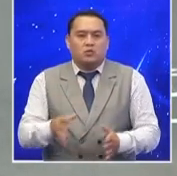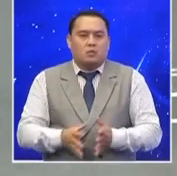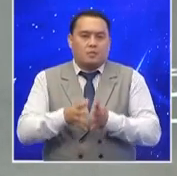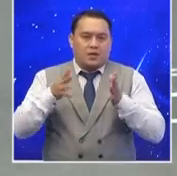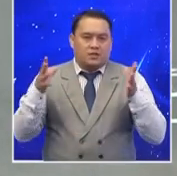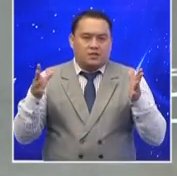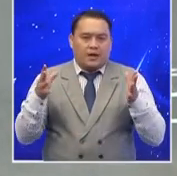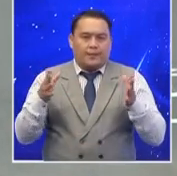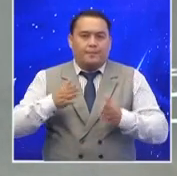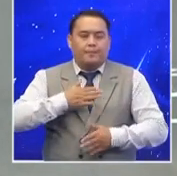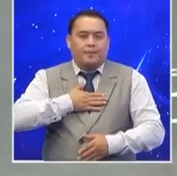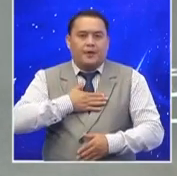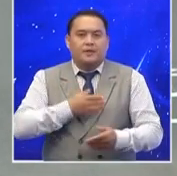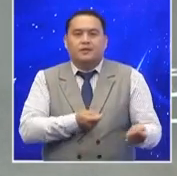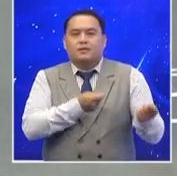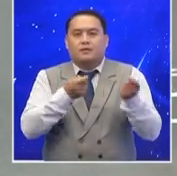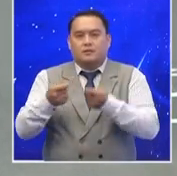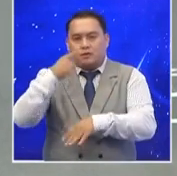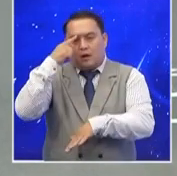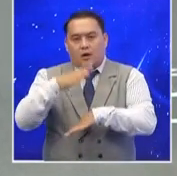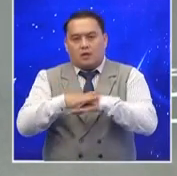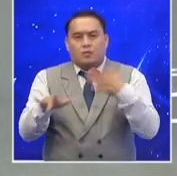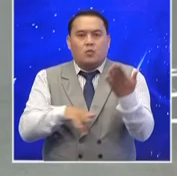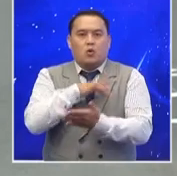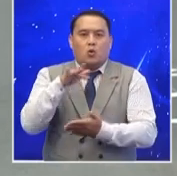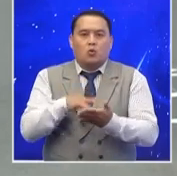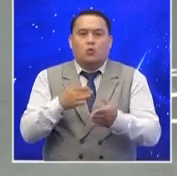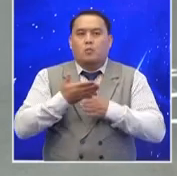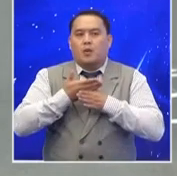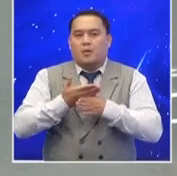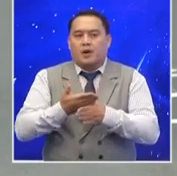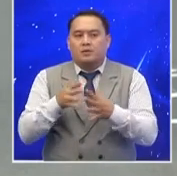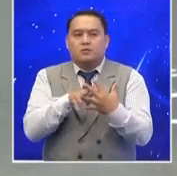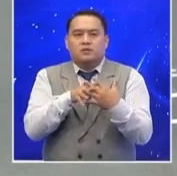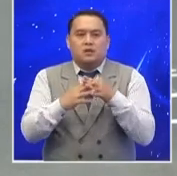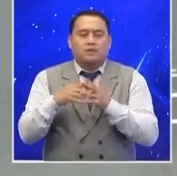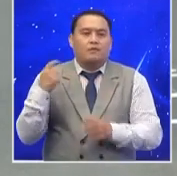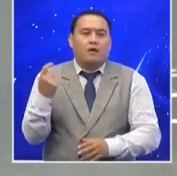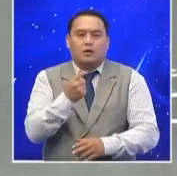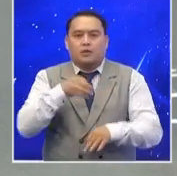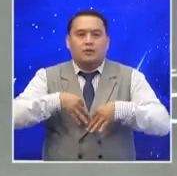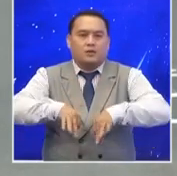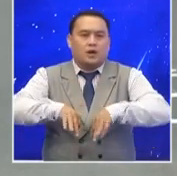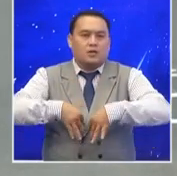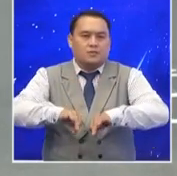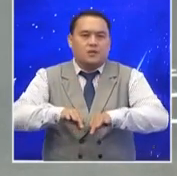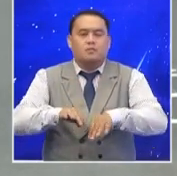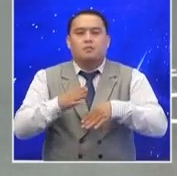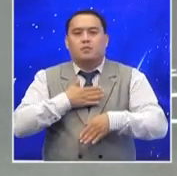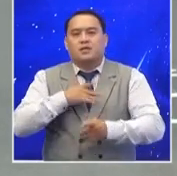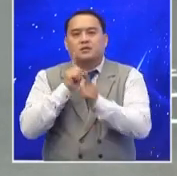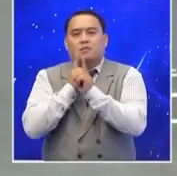поэтому, чтобы сюда доставить, акимат области помог нашим крестьянским хозяйствам, транспортом. Мы